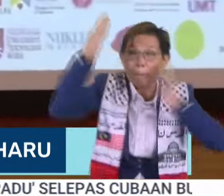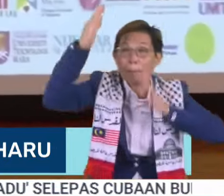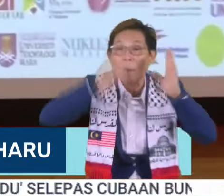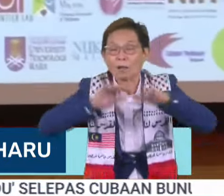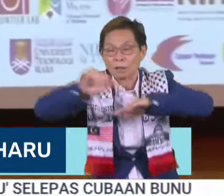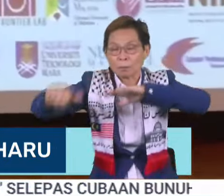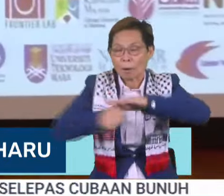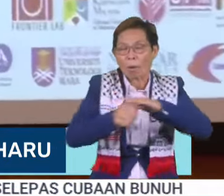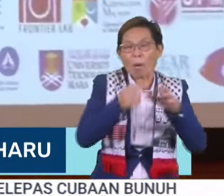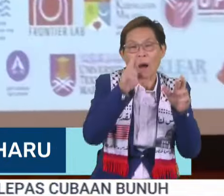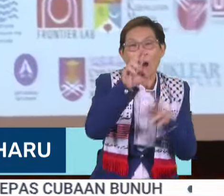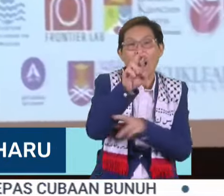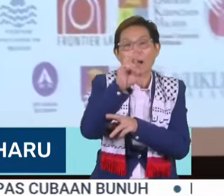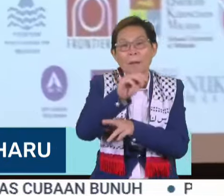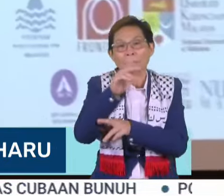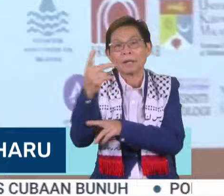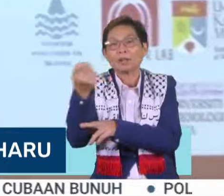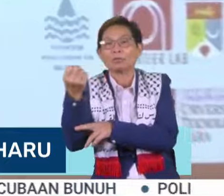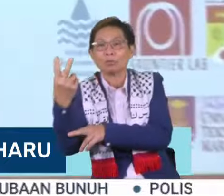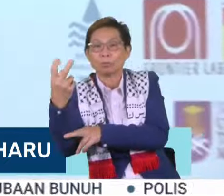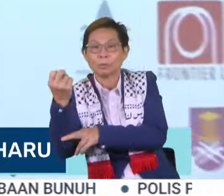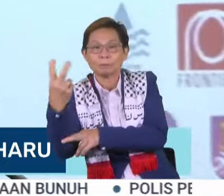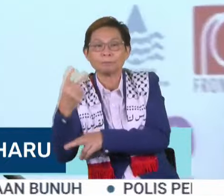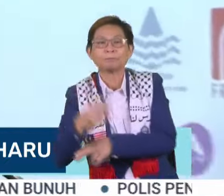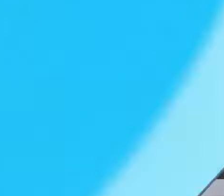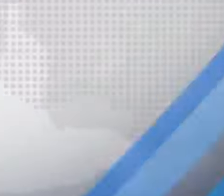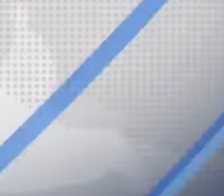di bawah Rancangan Malaysia ke-12.